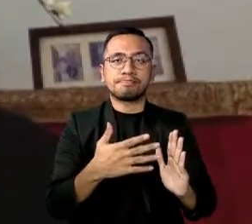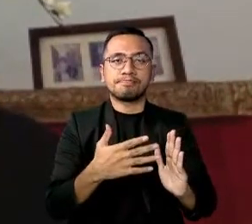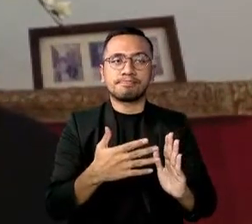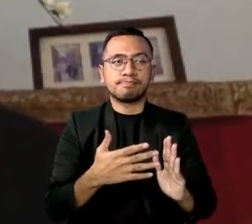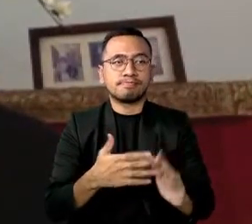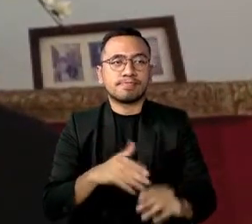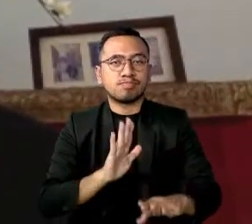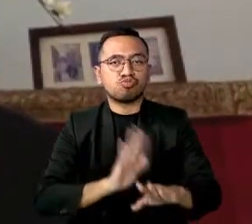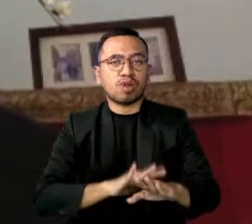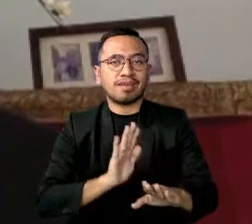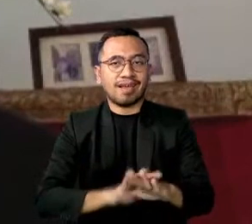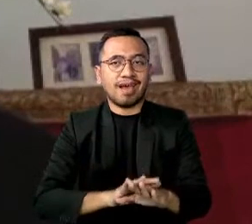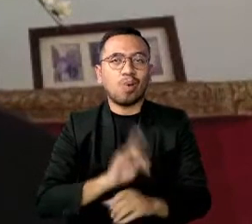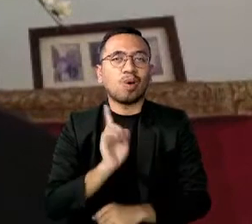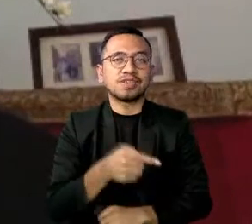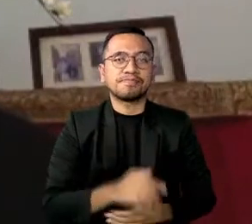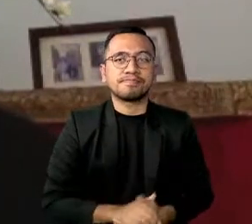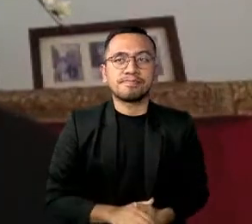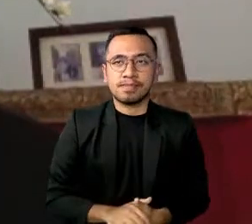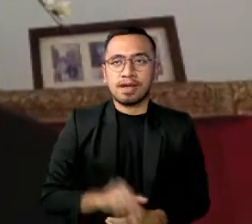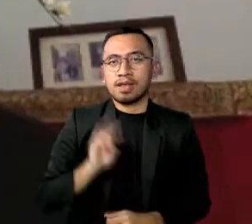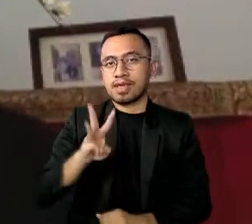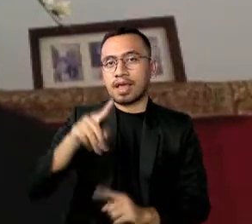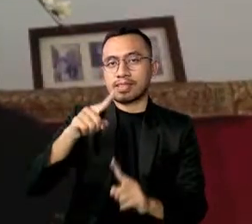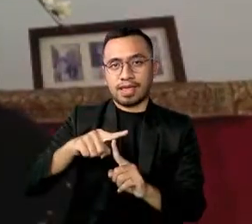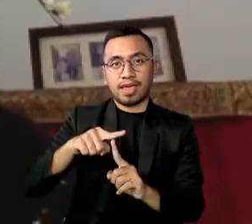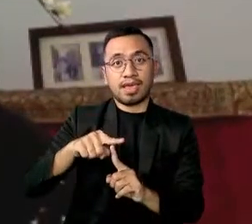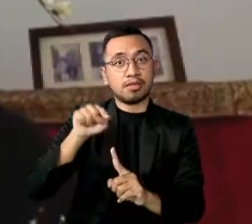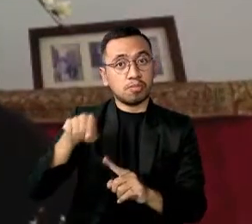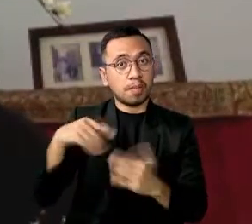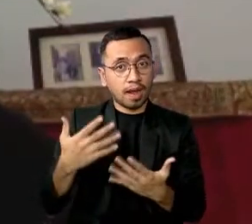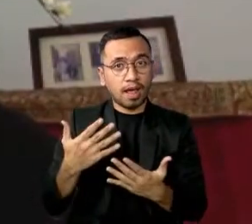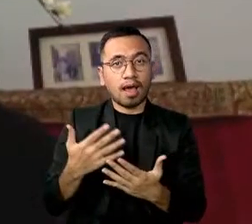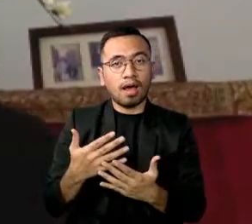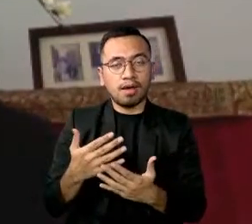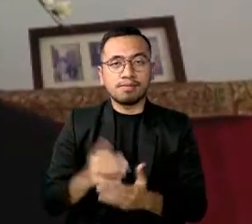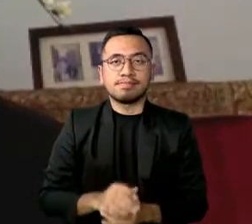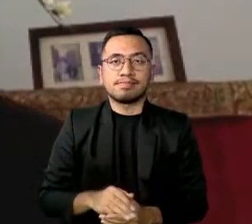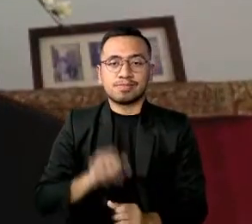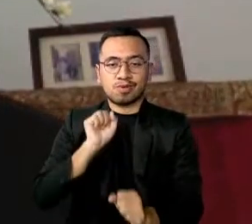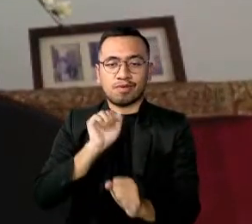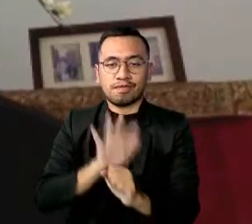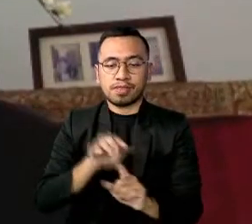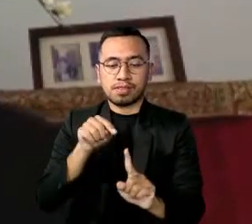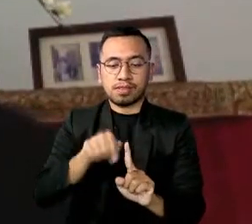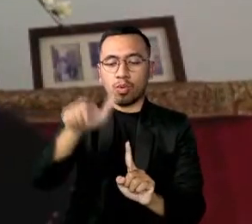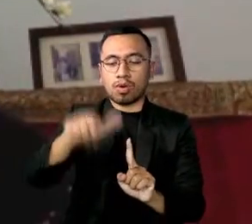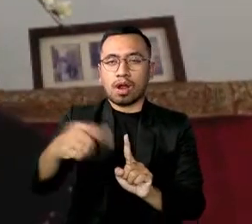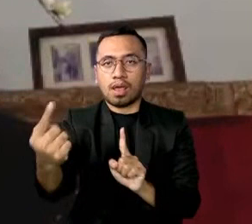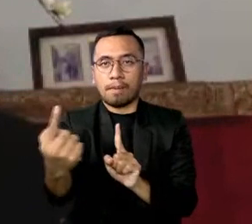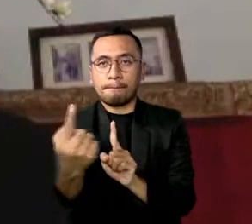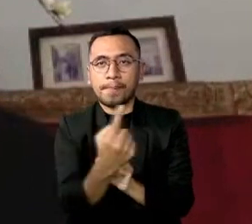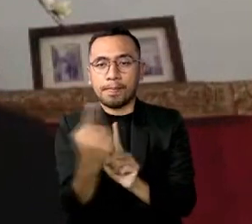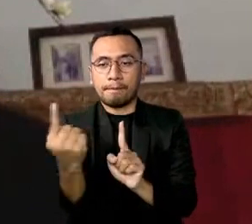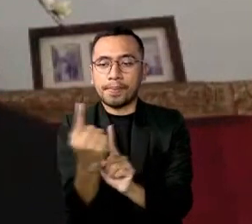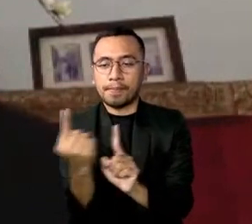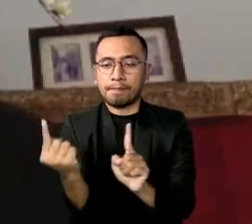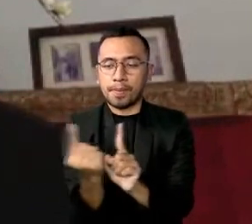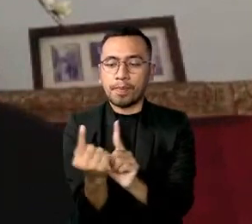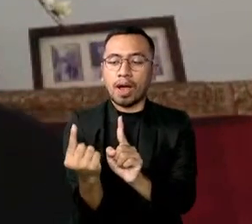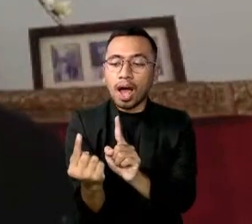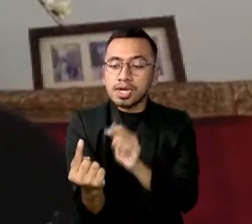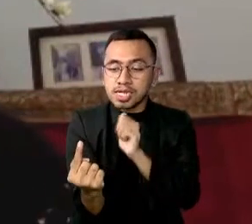Di RT kita harus melakukan pacarnya Ayo kita harus melacak mereka yang terkonfirmasi mereka yang bergejala